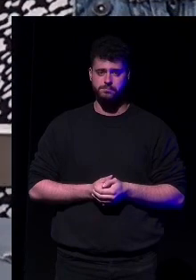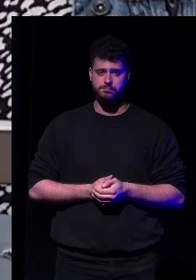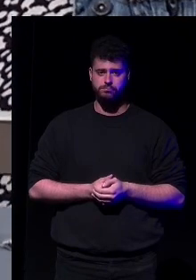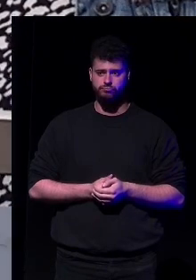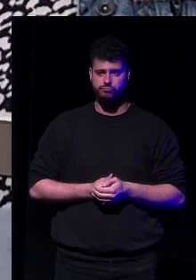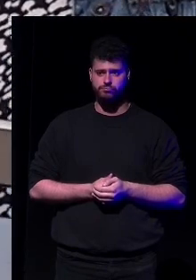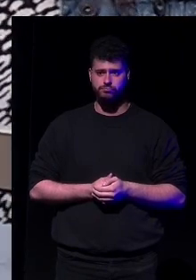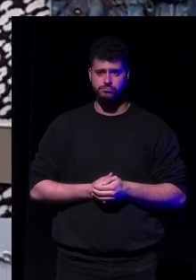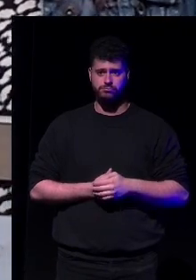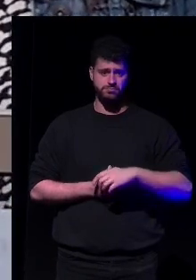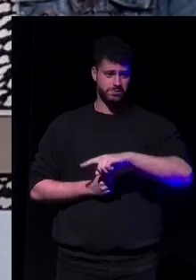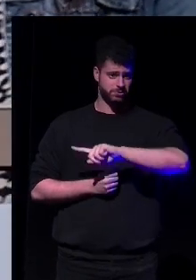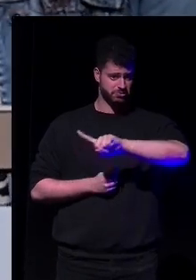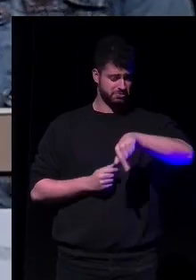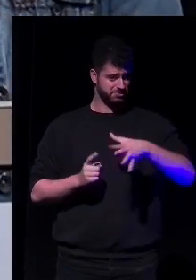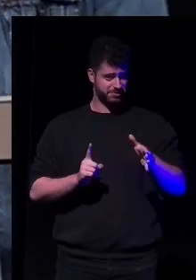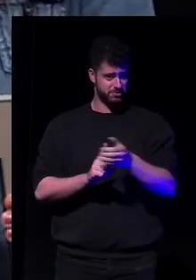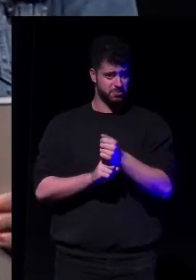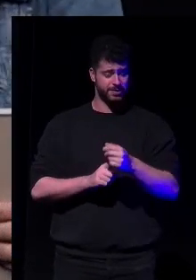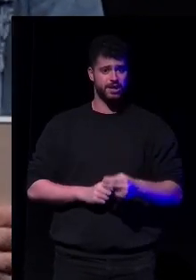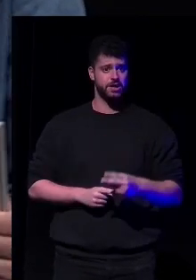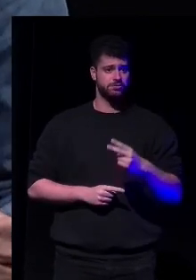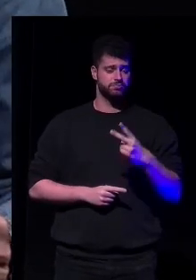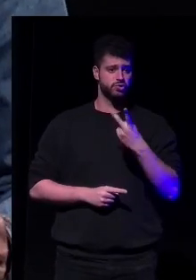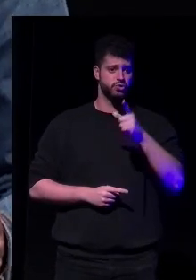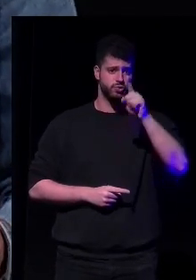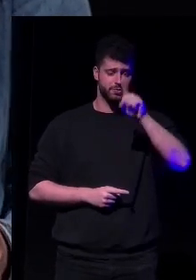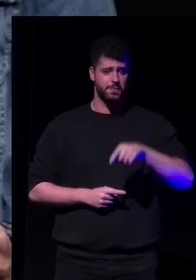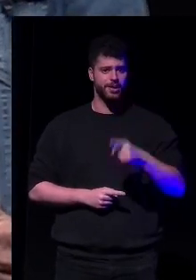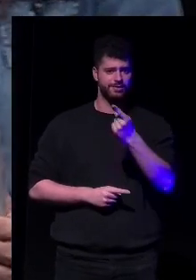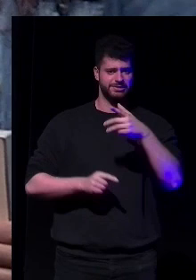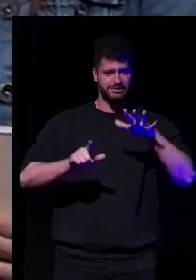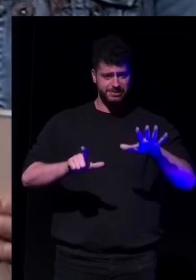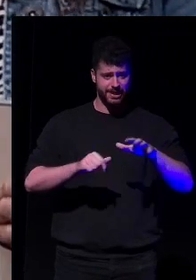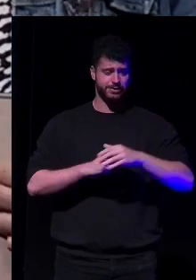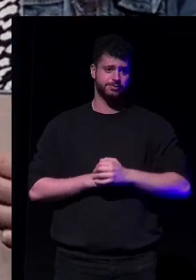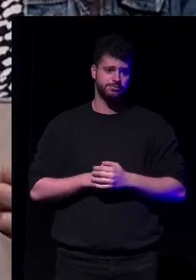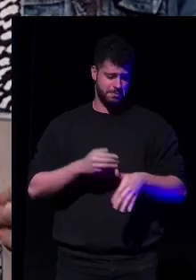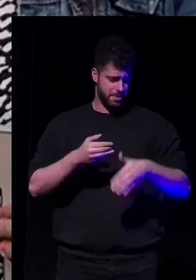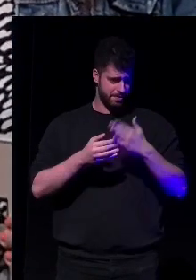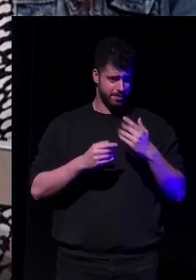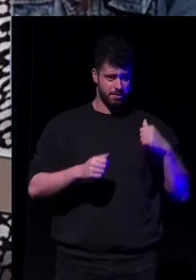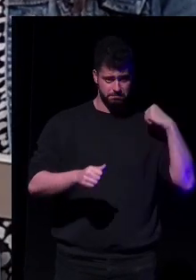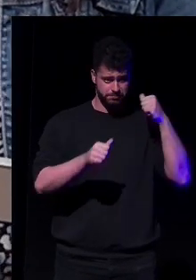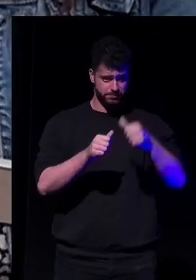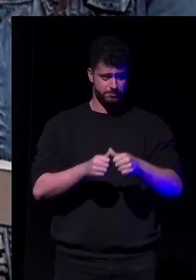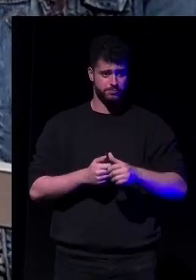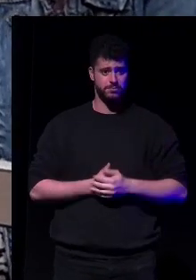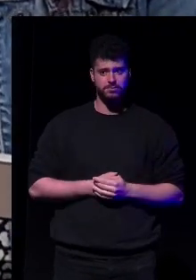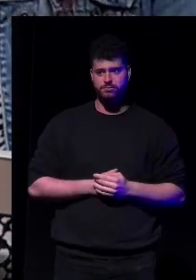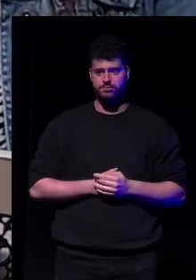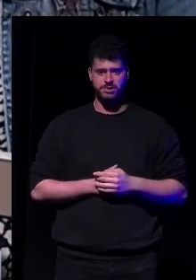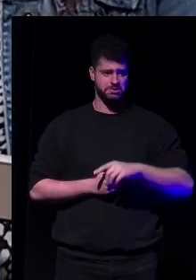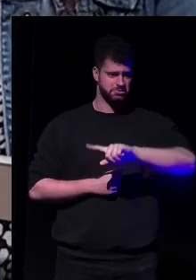Portem el Descobrir 27 anys voltant per tots els països catalans i la veritat és que no tenim pas la